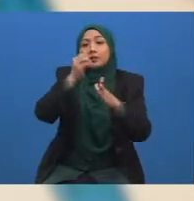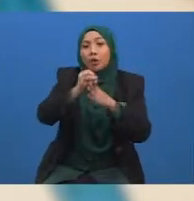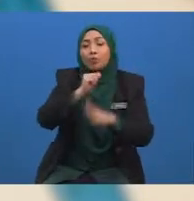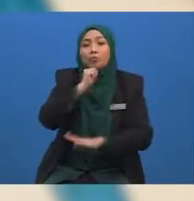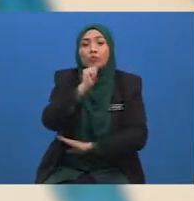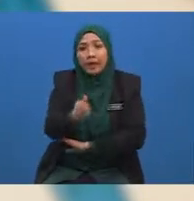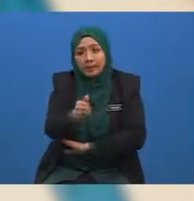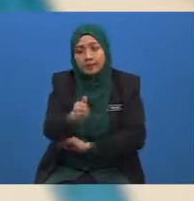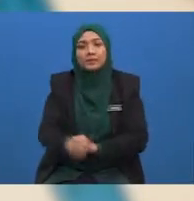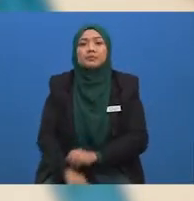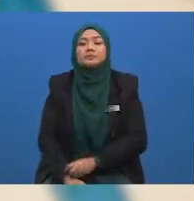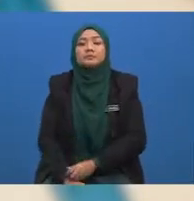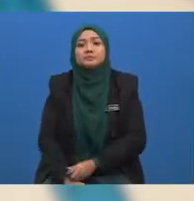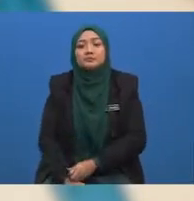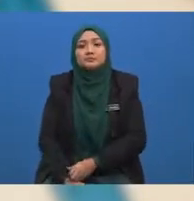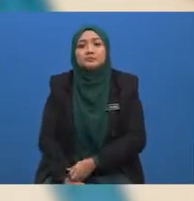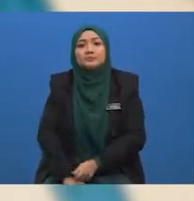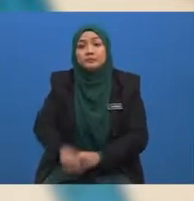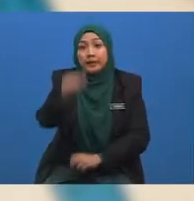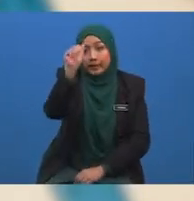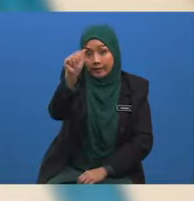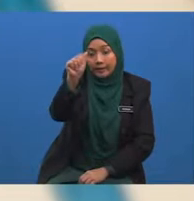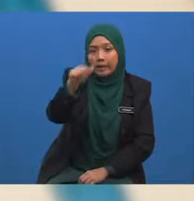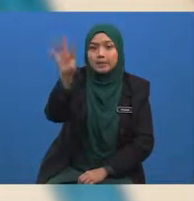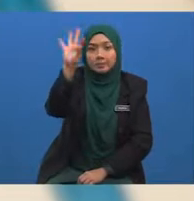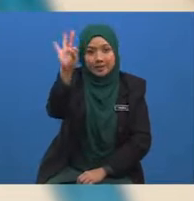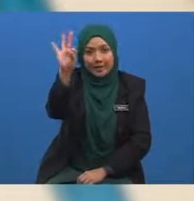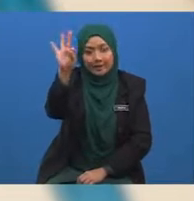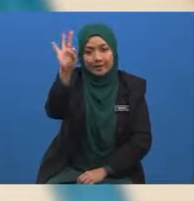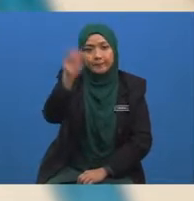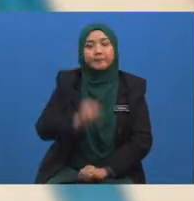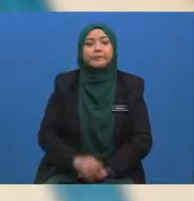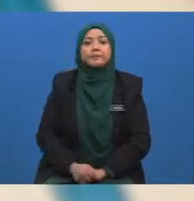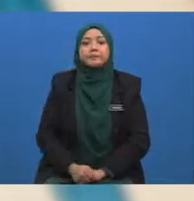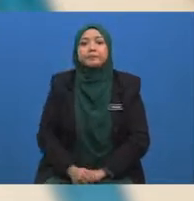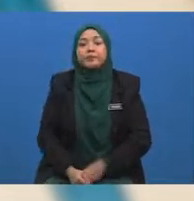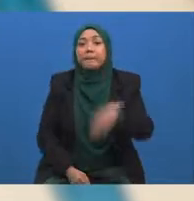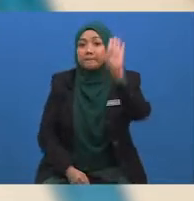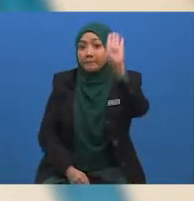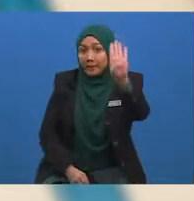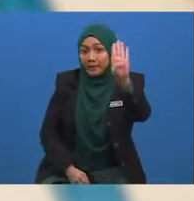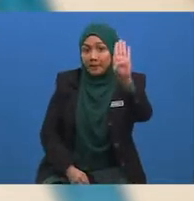nombor perdana? A 9, B